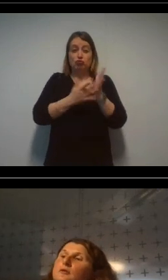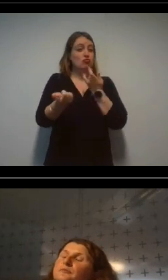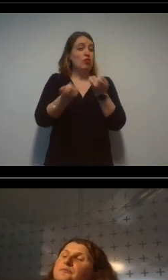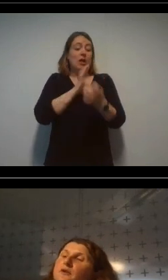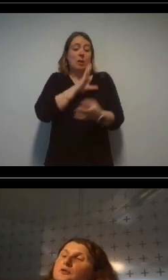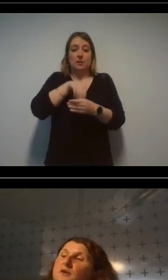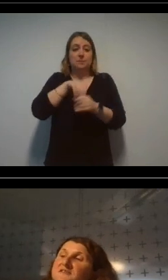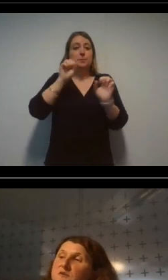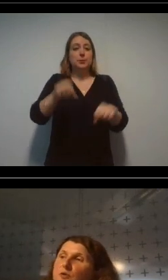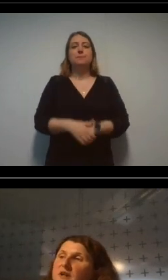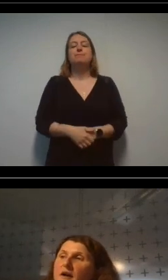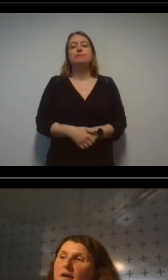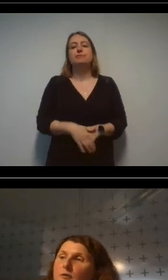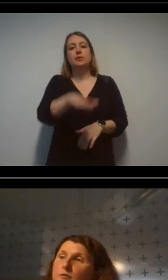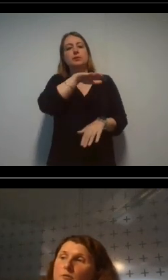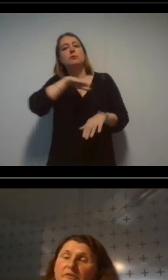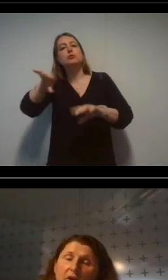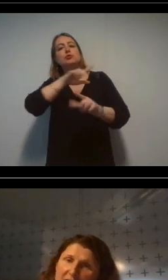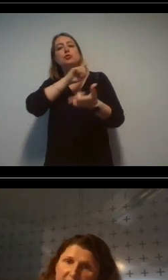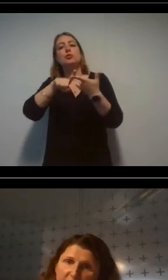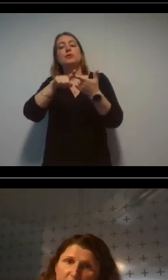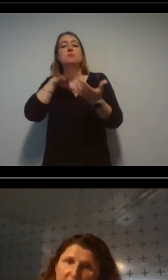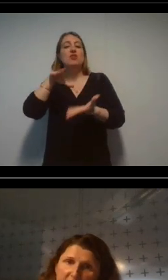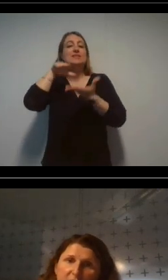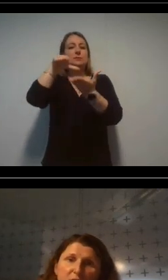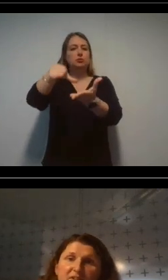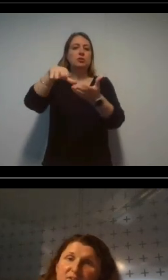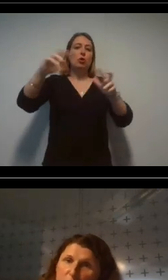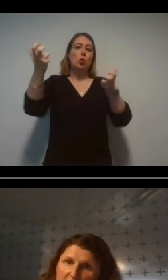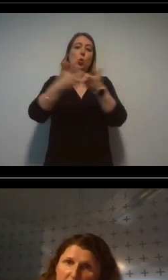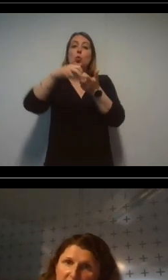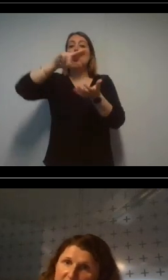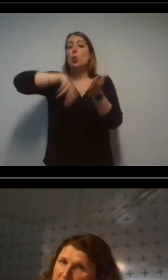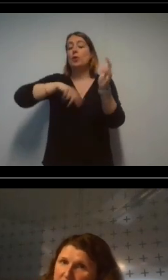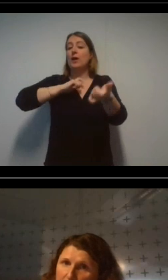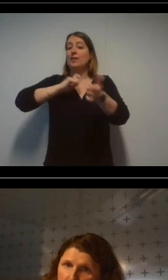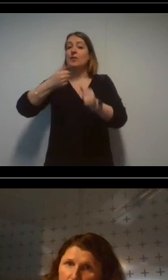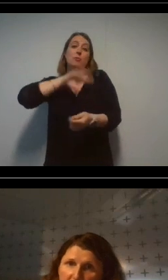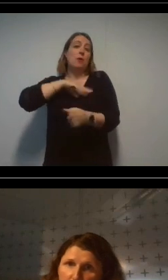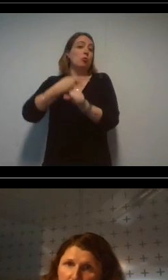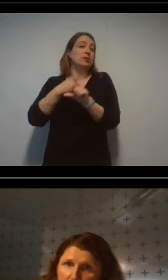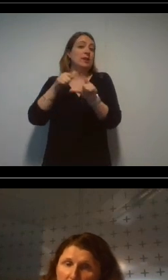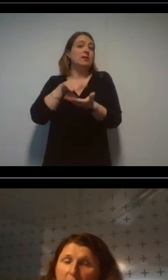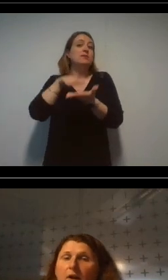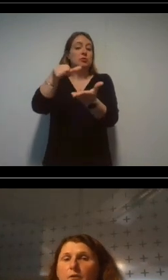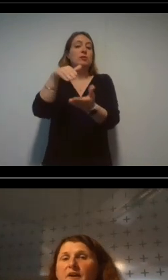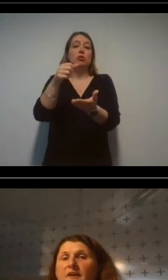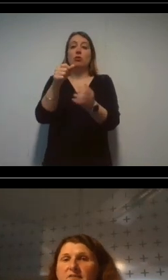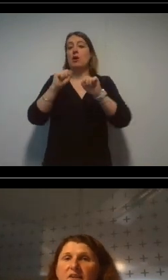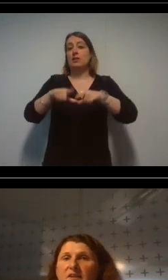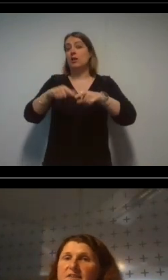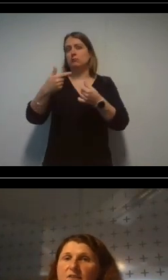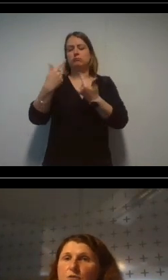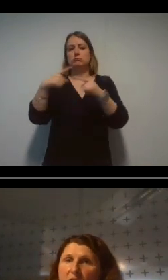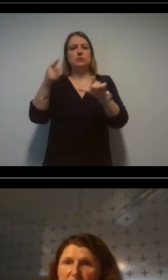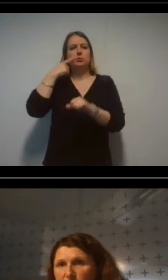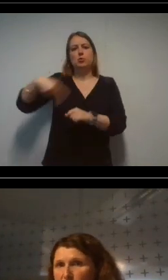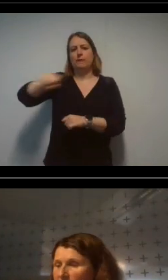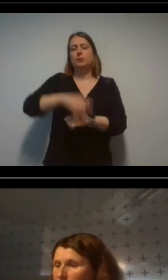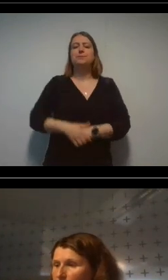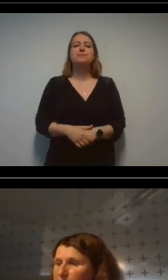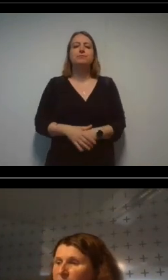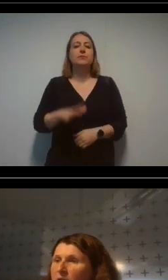également de quoi simuler un contrat en alternance grâce à l'outil simulateur Atlas, qui est également totalement à votre main. On a intégré les aides